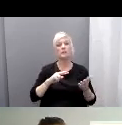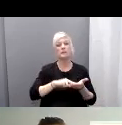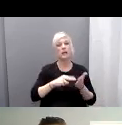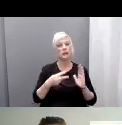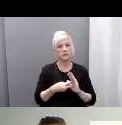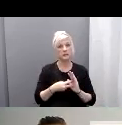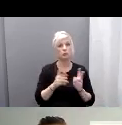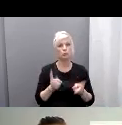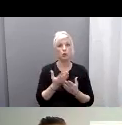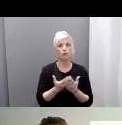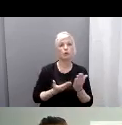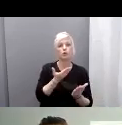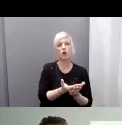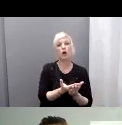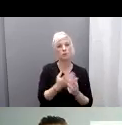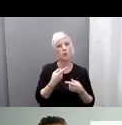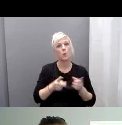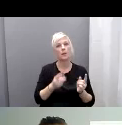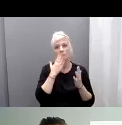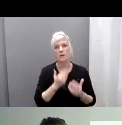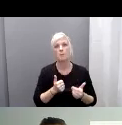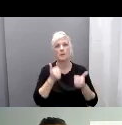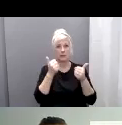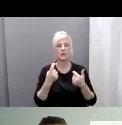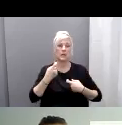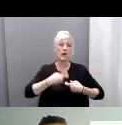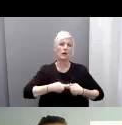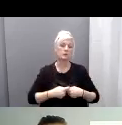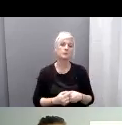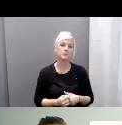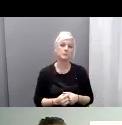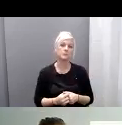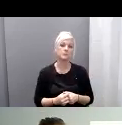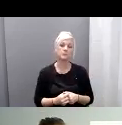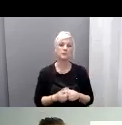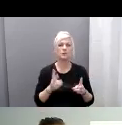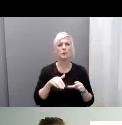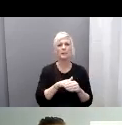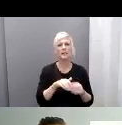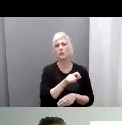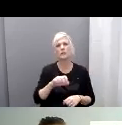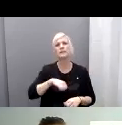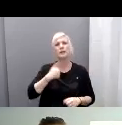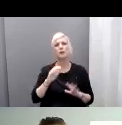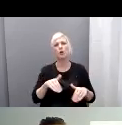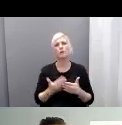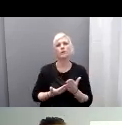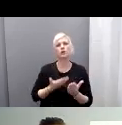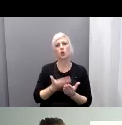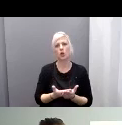Och sen kommer jag också ge några förslag på förbättringar och strategier som deltagarna har delat med sig av.